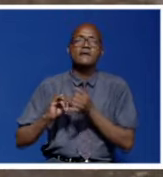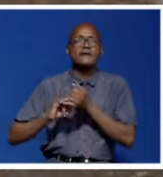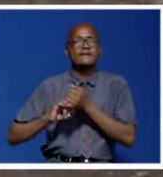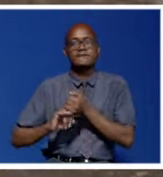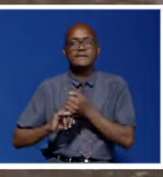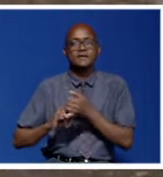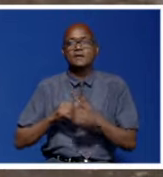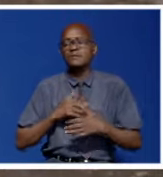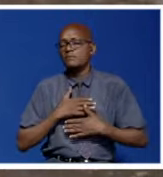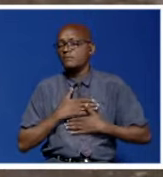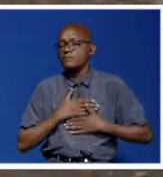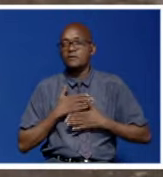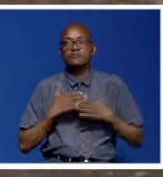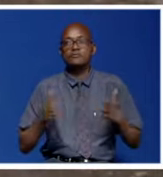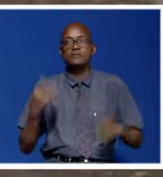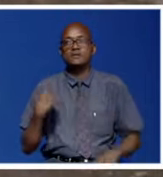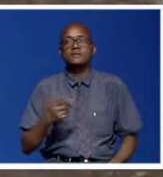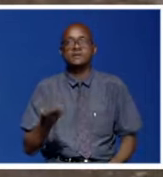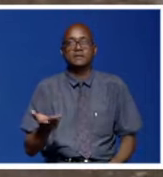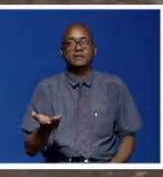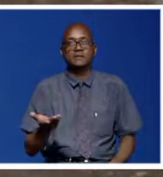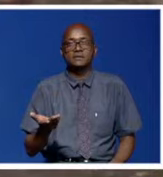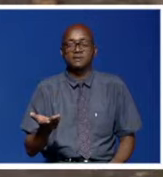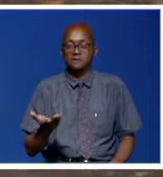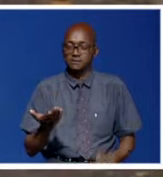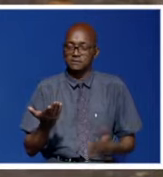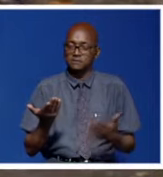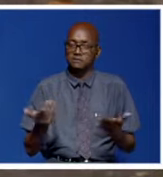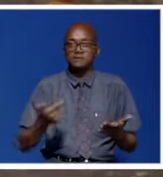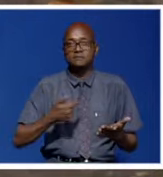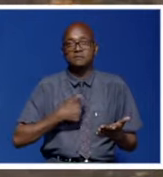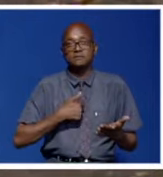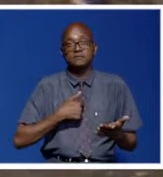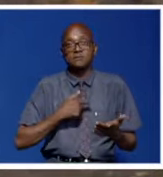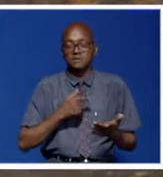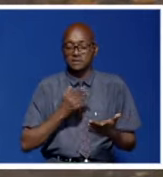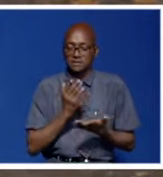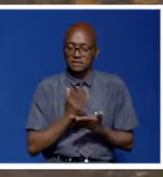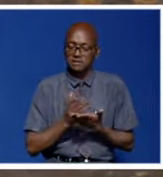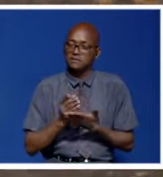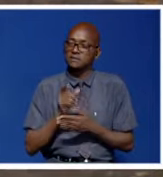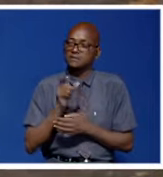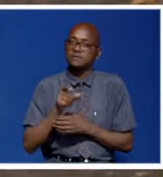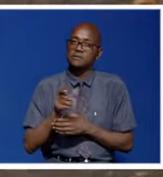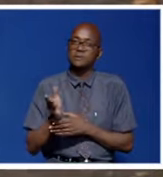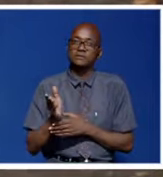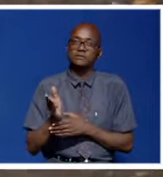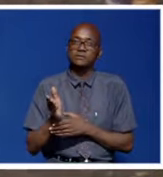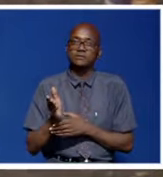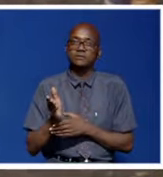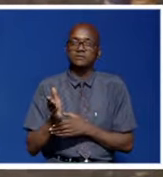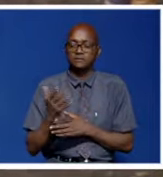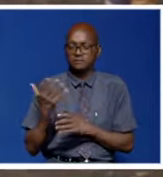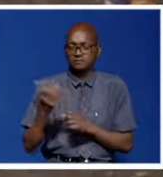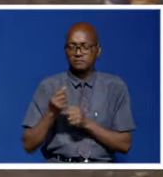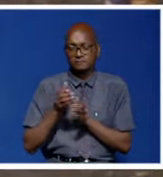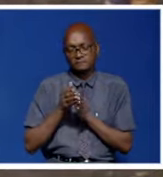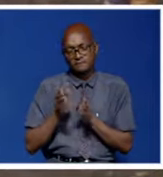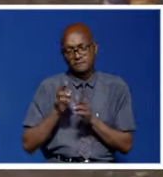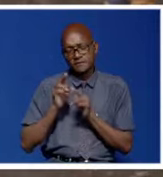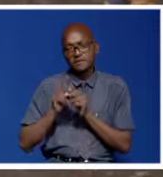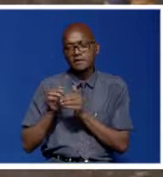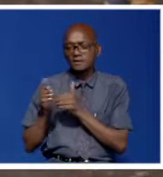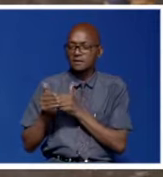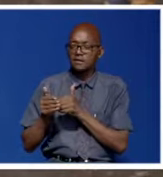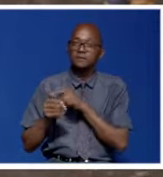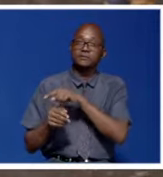ambaye alikuwa na upendo mkubwa sana. Na kwa bahati nzuri mimi pia ni miongoni mwa watu ambao nilibahatika kukaa naye karibu.